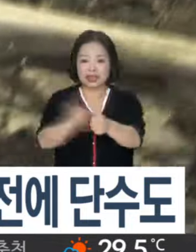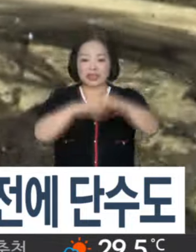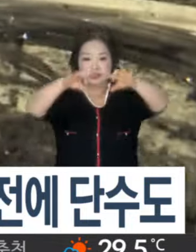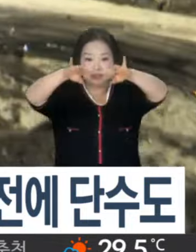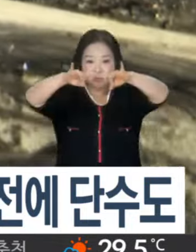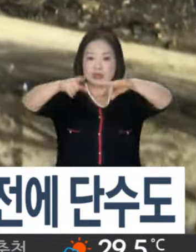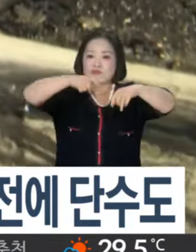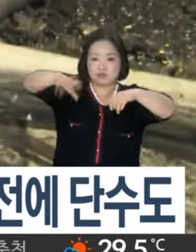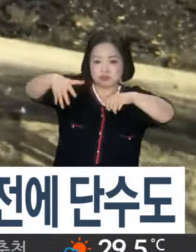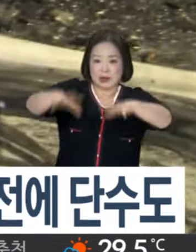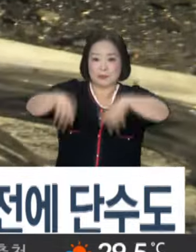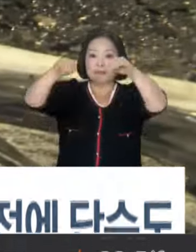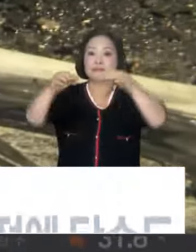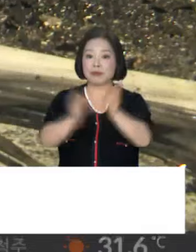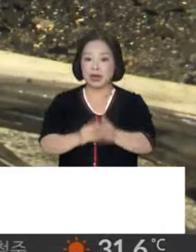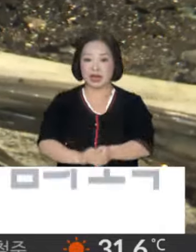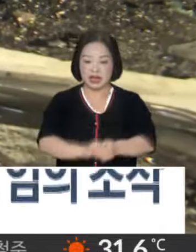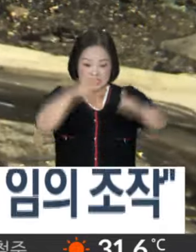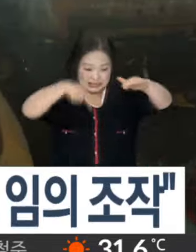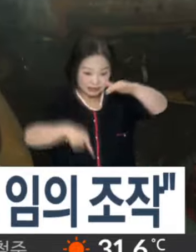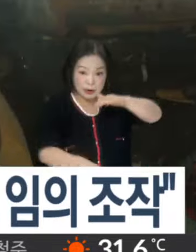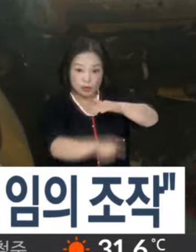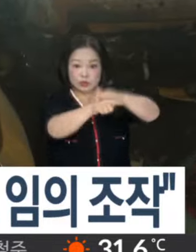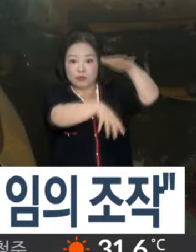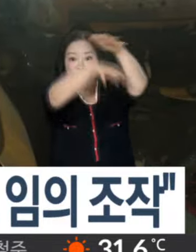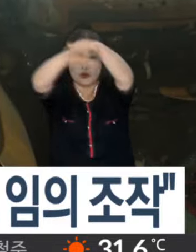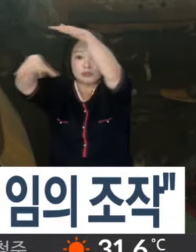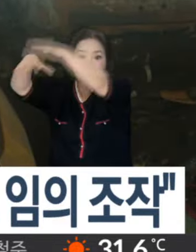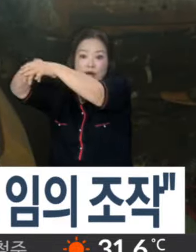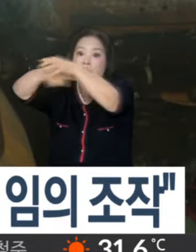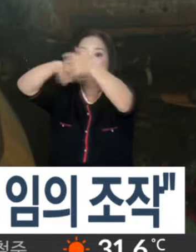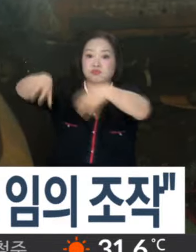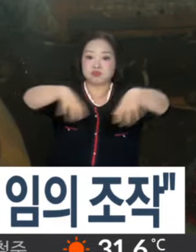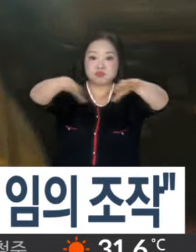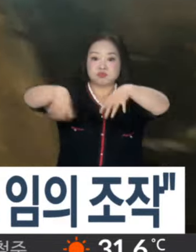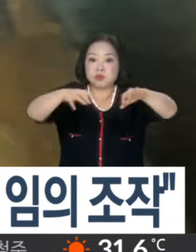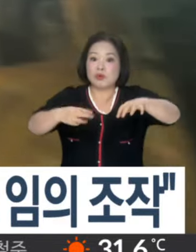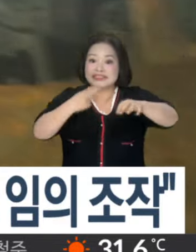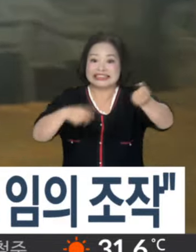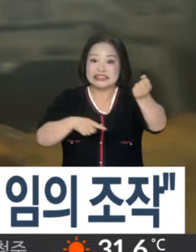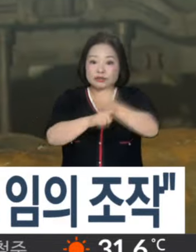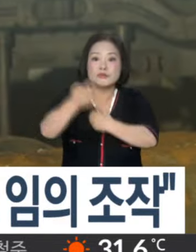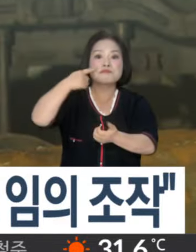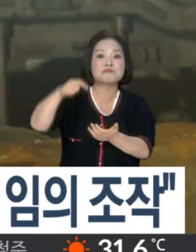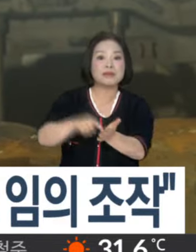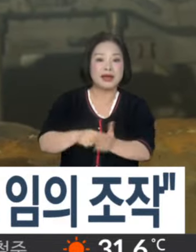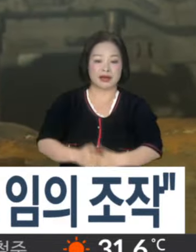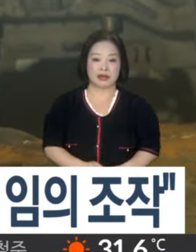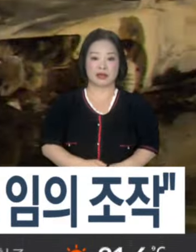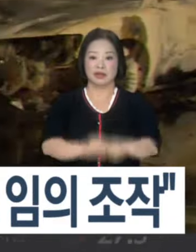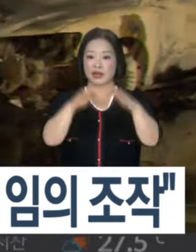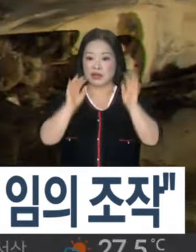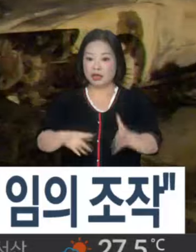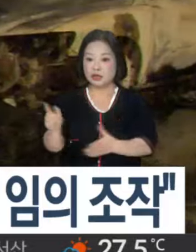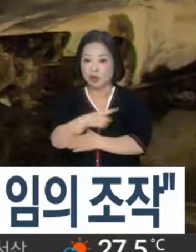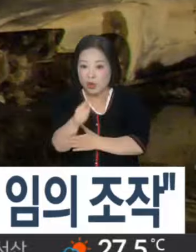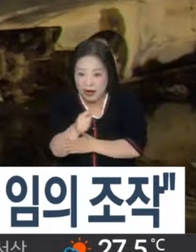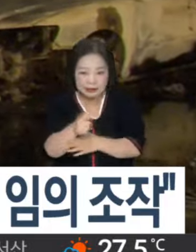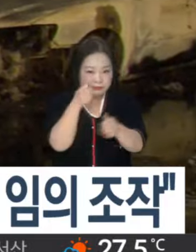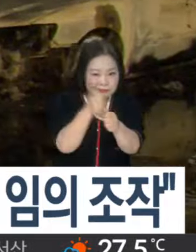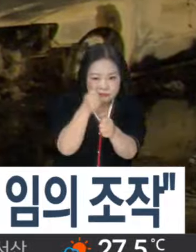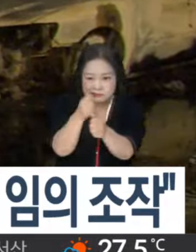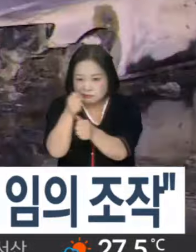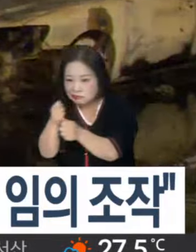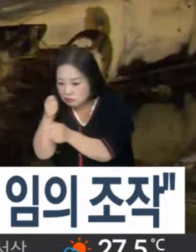있습니다 화제 당시 주차 장리 스프링클러가 작동하지 않았는데 그 이유가 밝혀졌습니다 소방당국이 화재